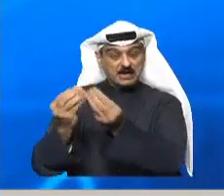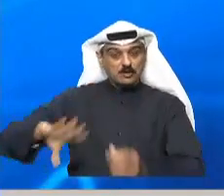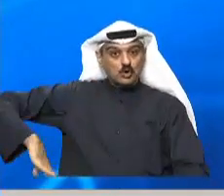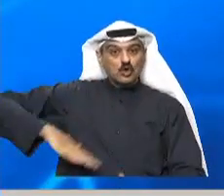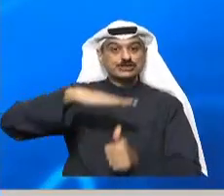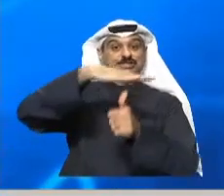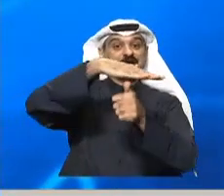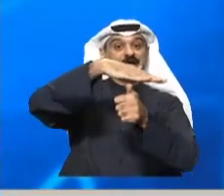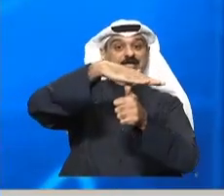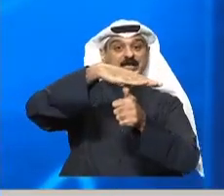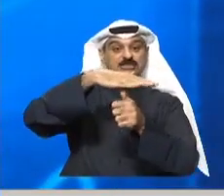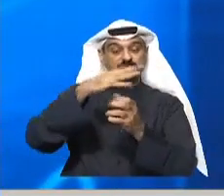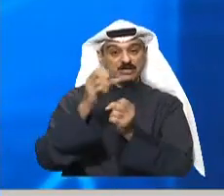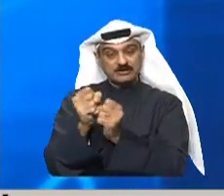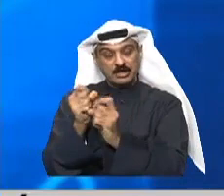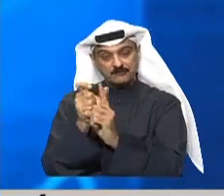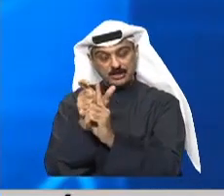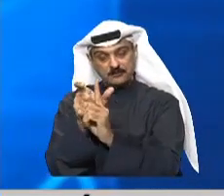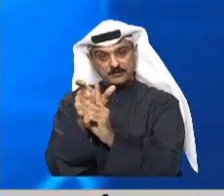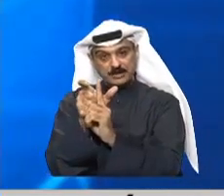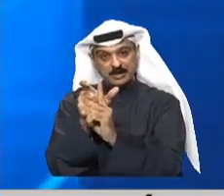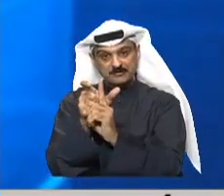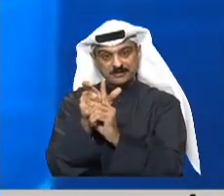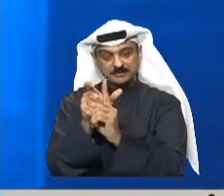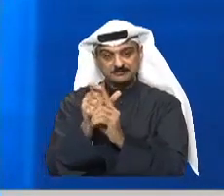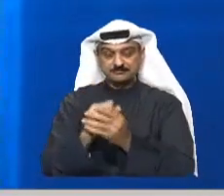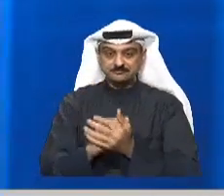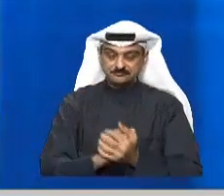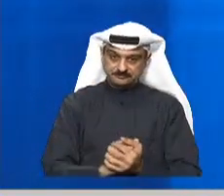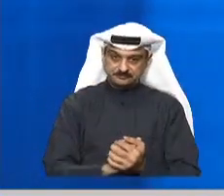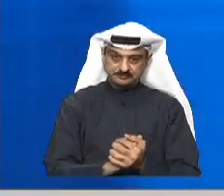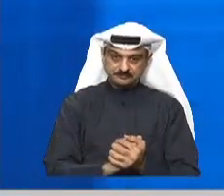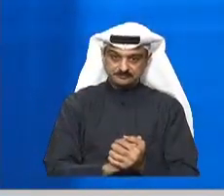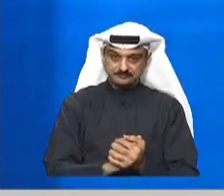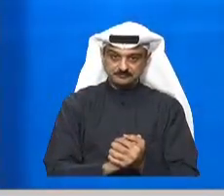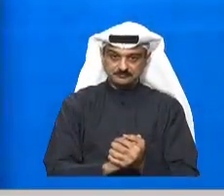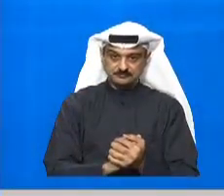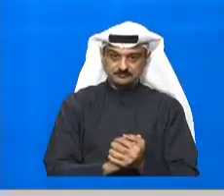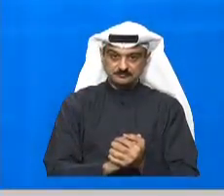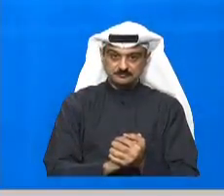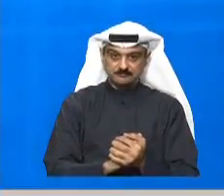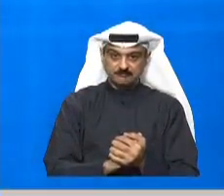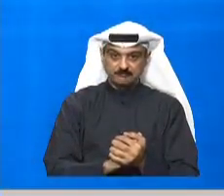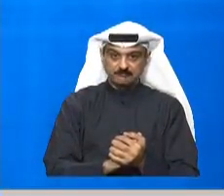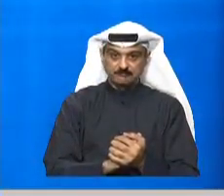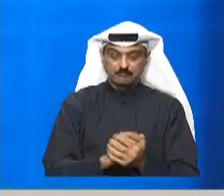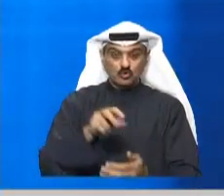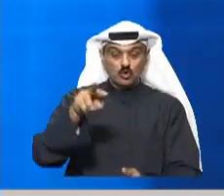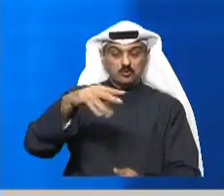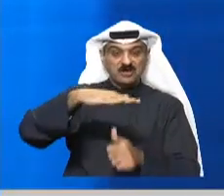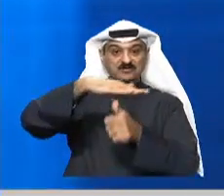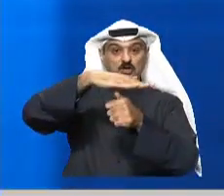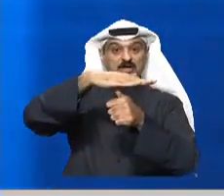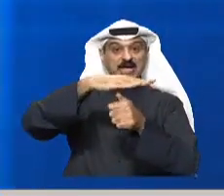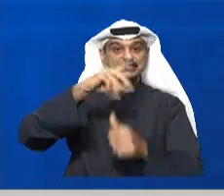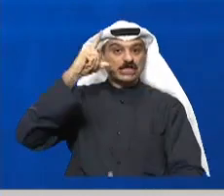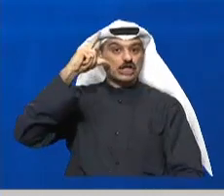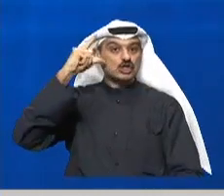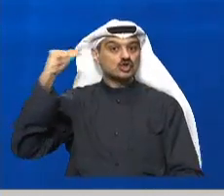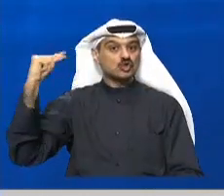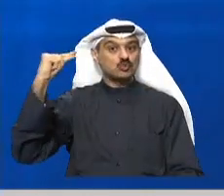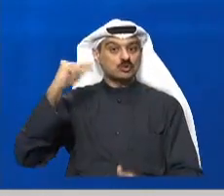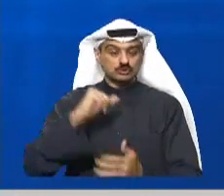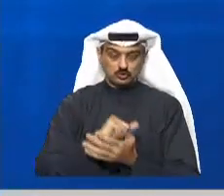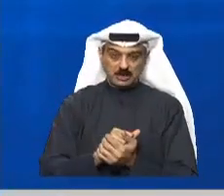أمير البلاد الشيخ نواف الأحمد الجابر الصباح حفظه الله ورعاه، من أخيه رئيس جمهورية الصومال